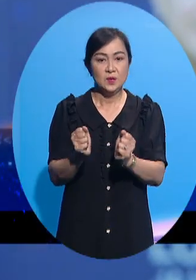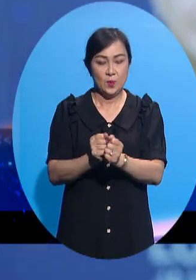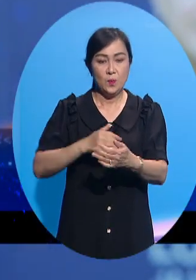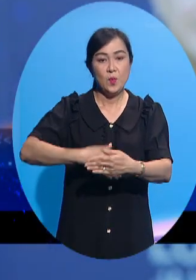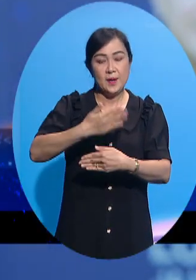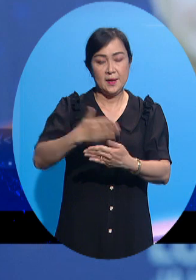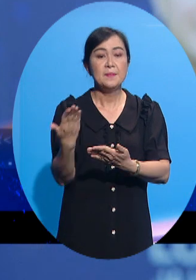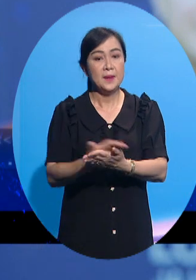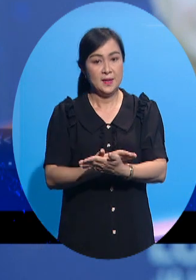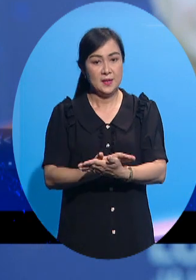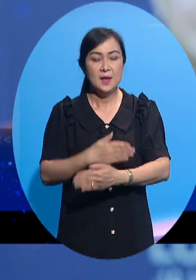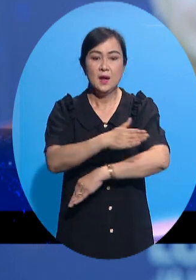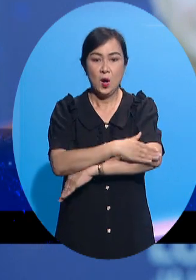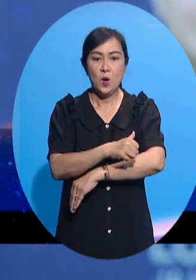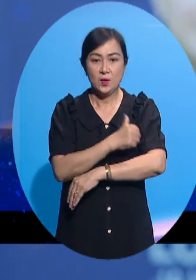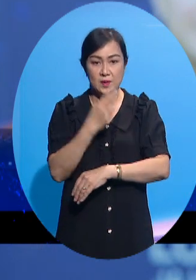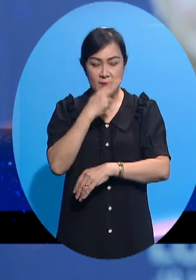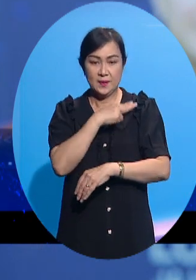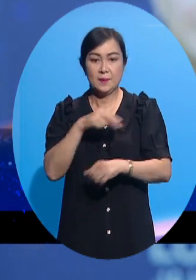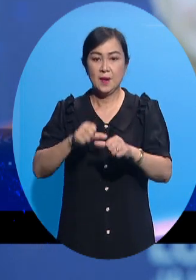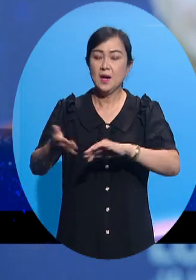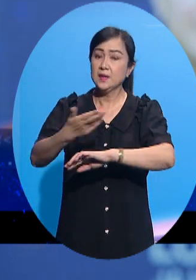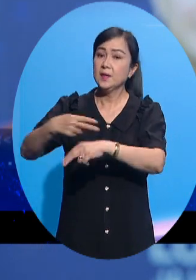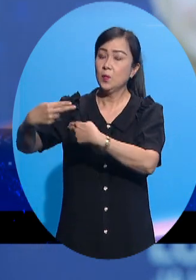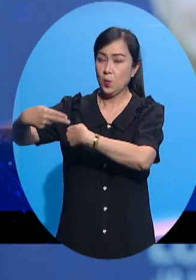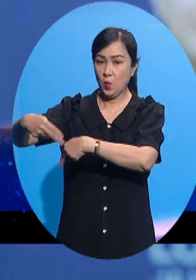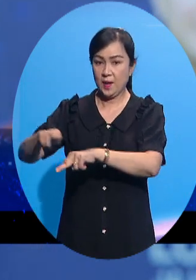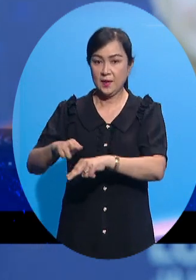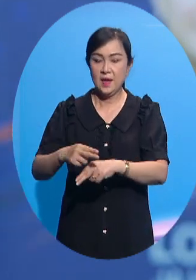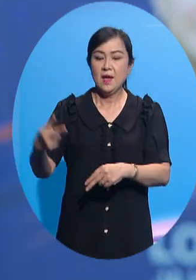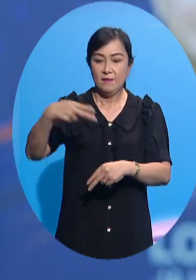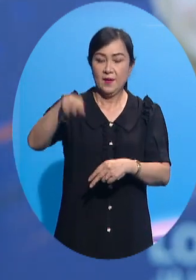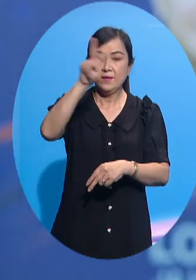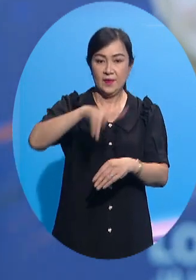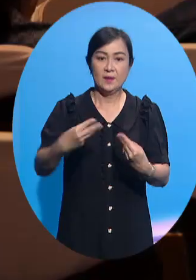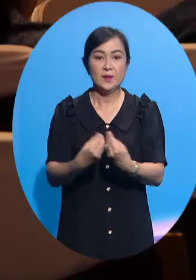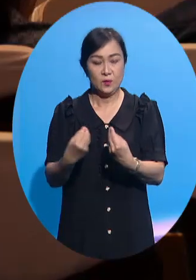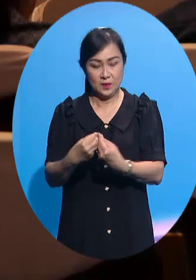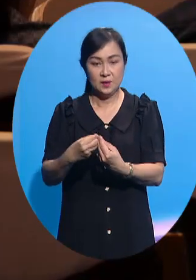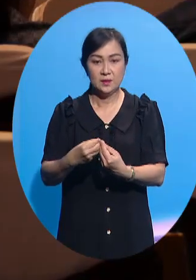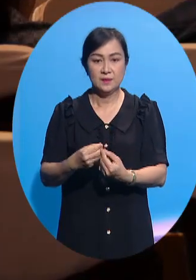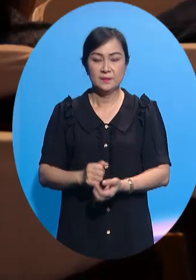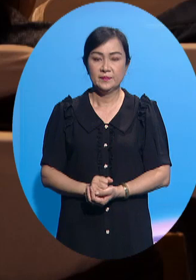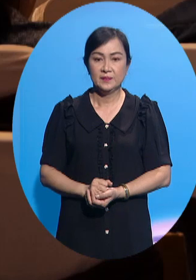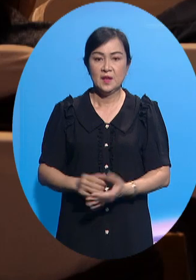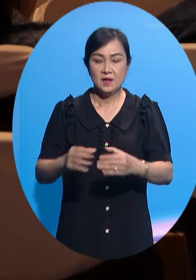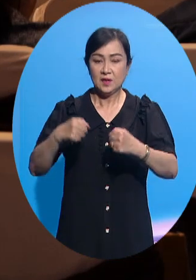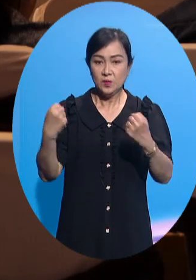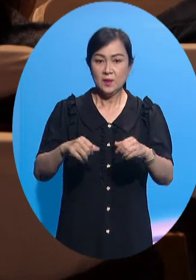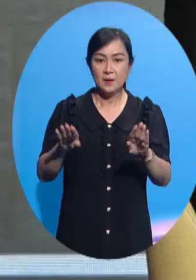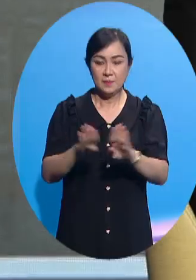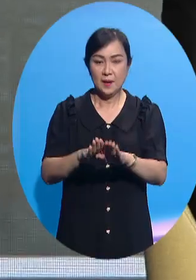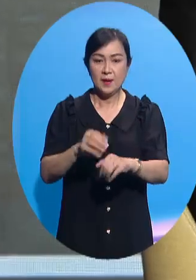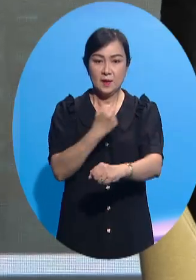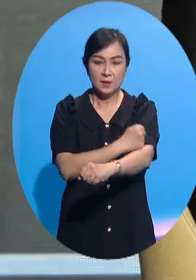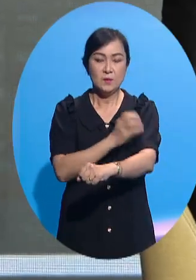cảnh mới, đó là hỗ trợ người Việt ở nước ngoài quay về Việt Nam đầu tư và kinh doanh. Tôi đang rất nỗ lực bằng những cái công